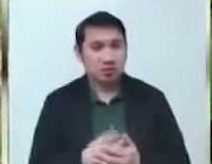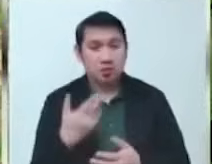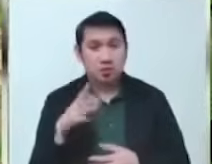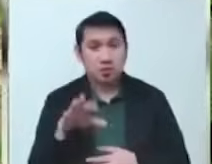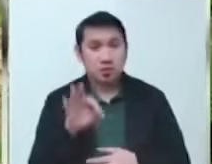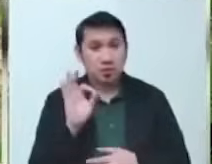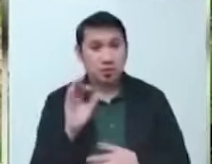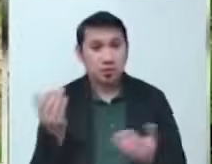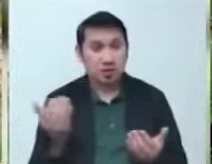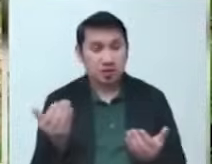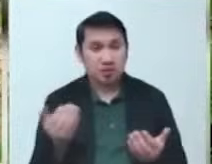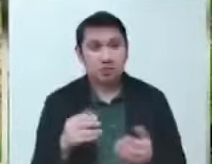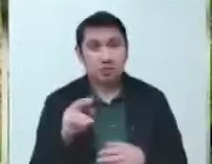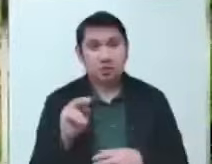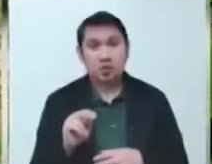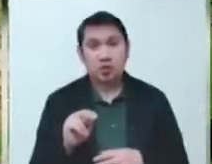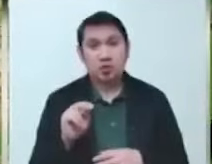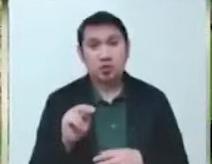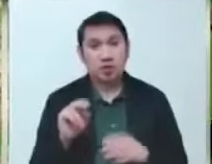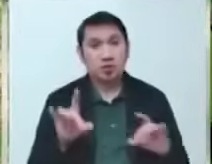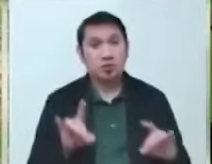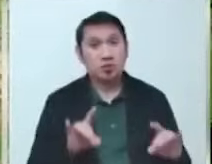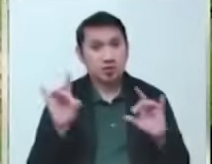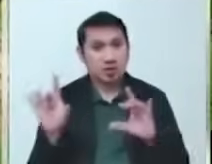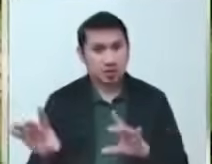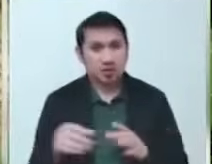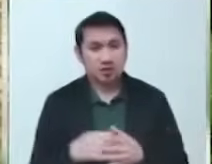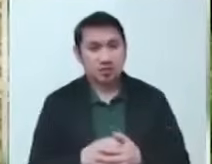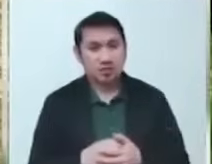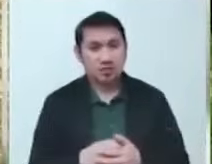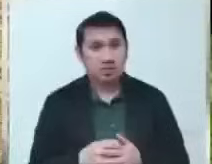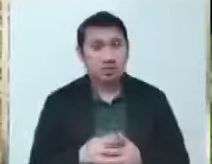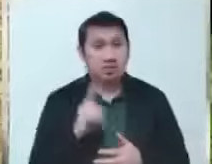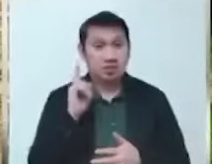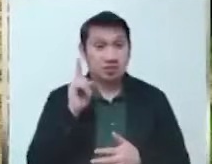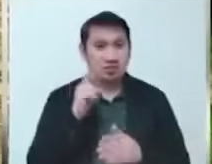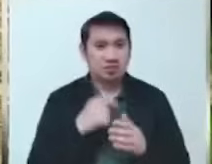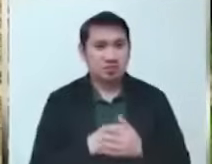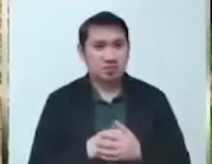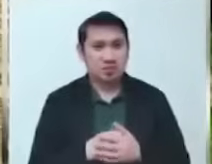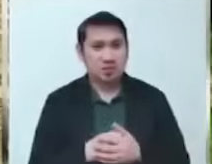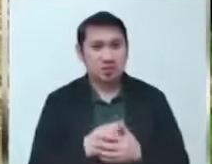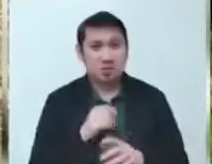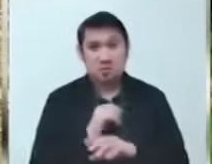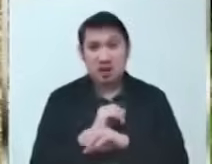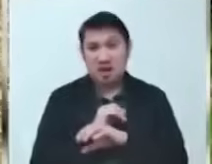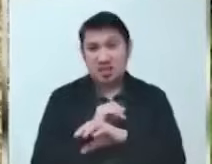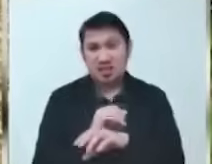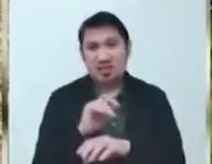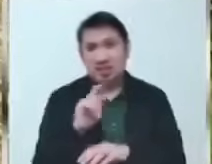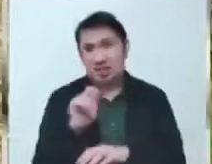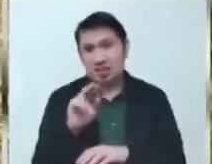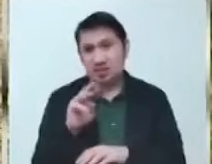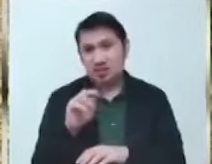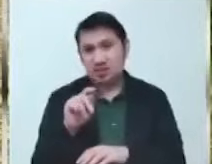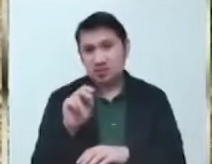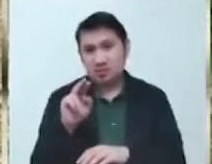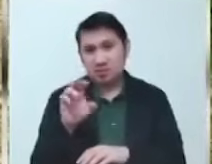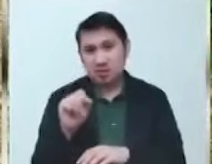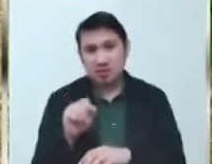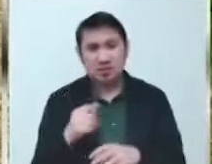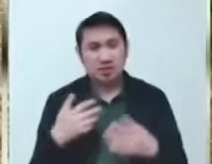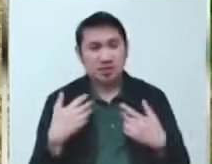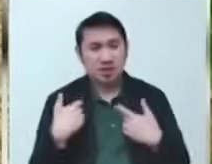ng Northern Territory ng Australia. Ang punso na gawa ng mga Nasuti Termes Triodiae o Cathedral Termites may taas na abot